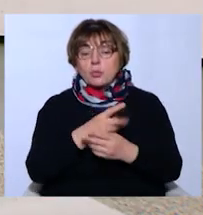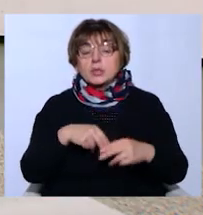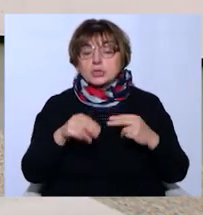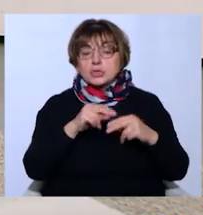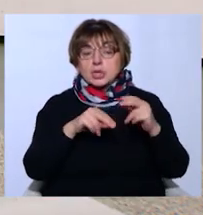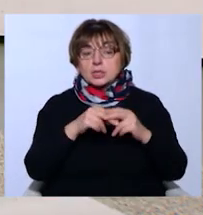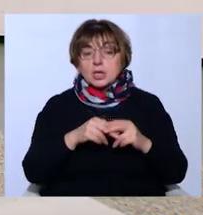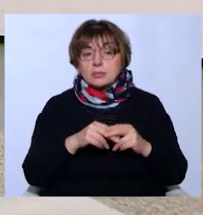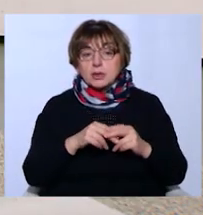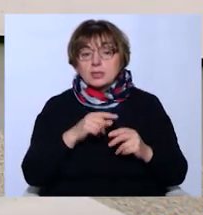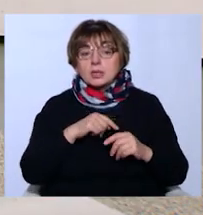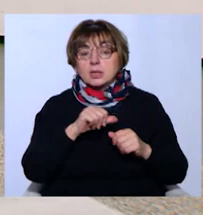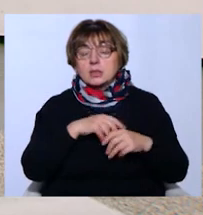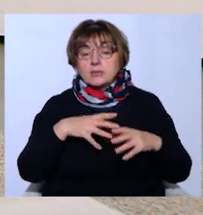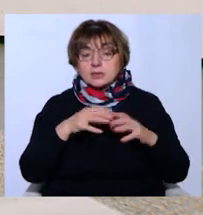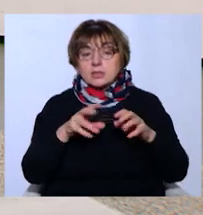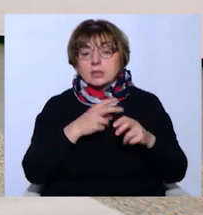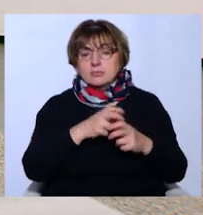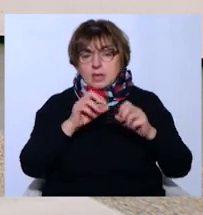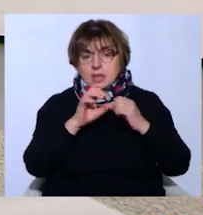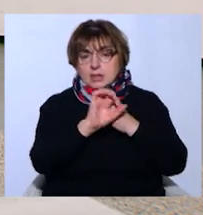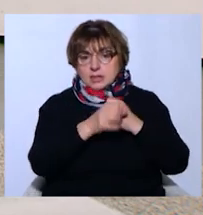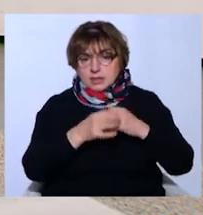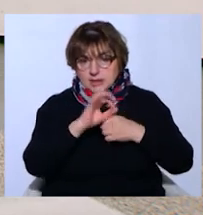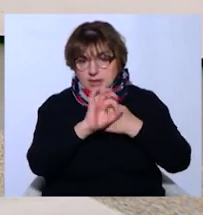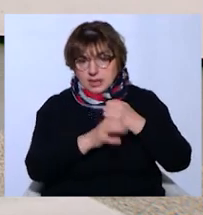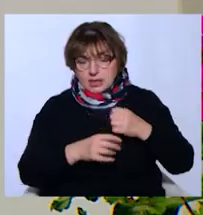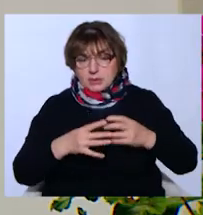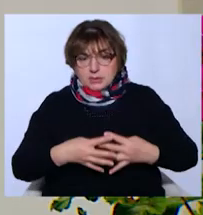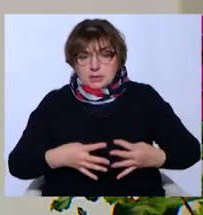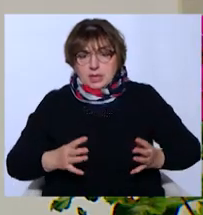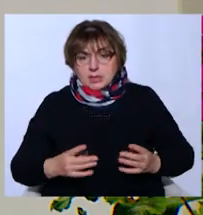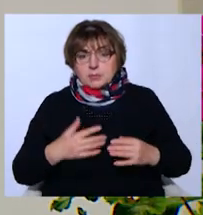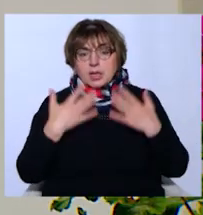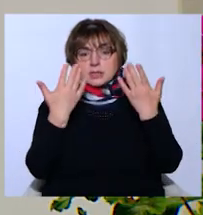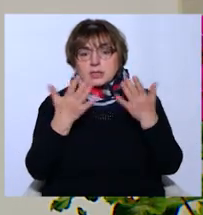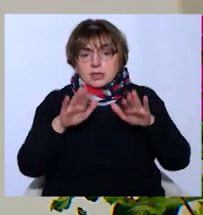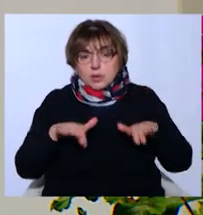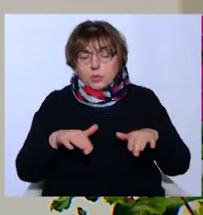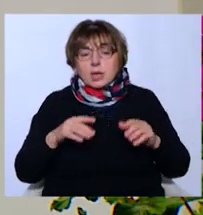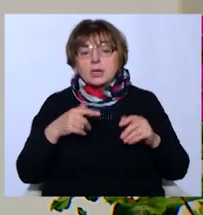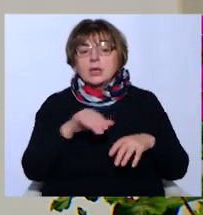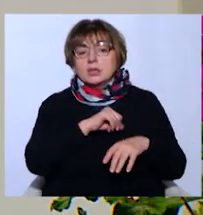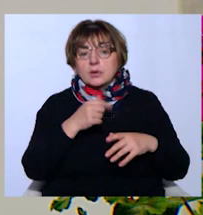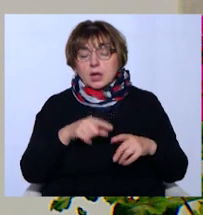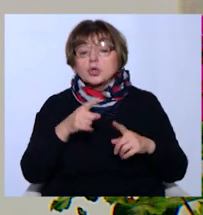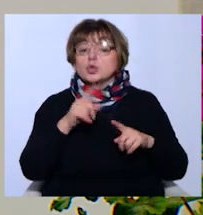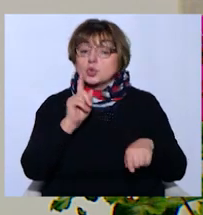ხერხემლის, ქალისაგან, ნეკნებისაგან, ასევე წინა და უკანა კიდურებისაგან და ზოგჯერ კუდიც აქვთ